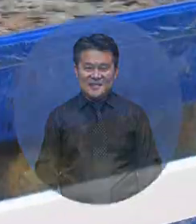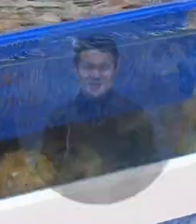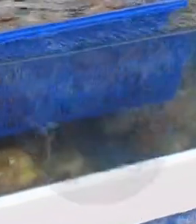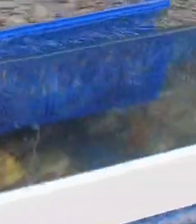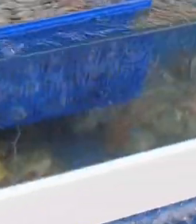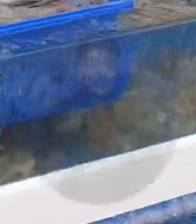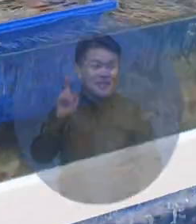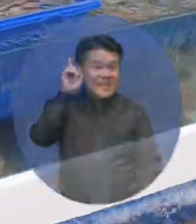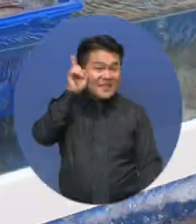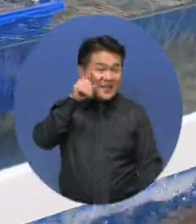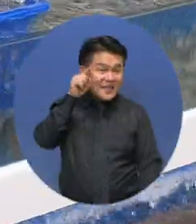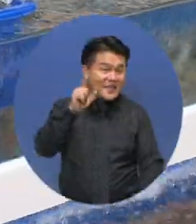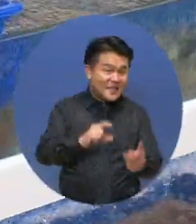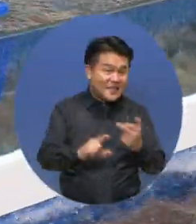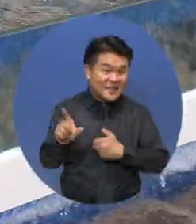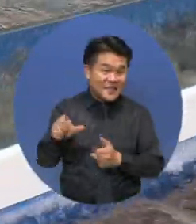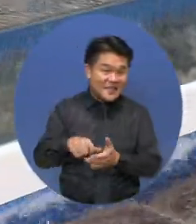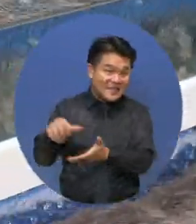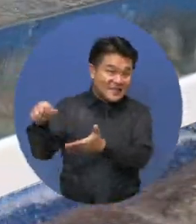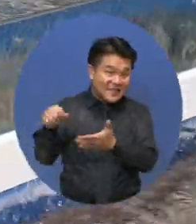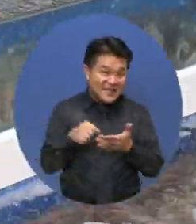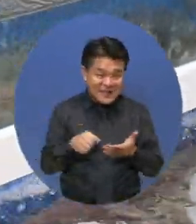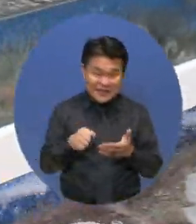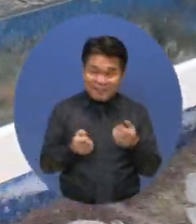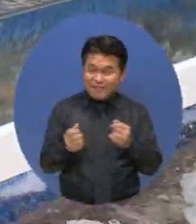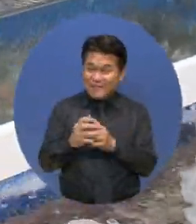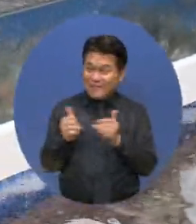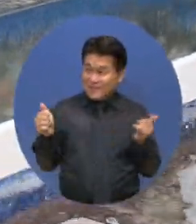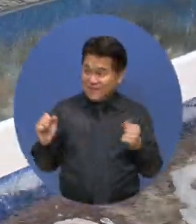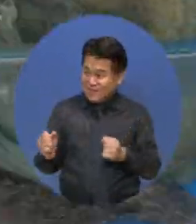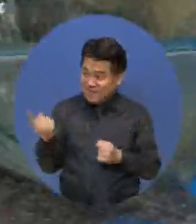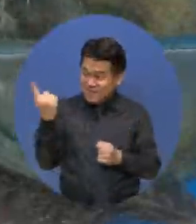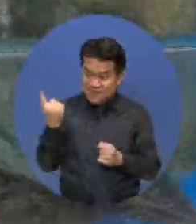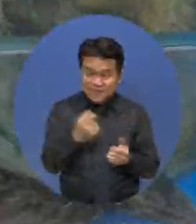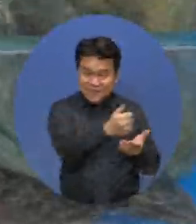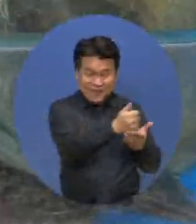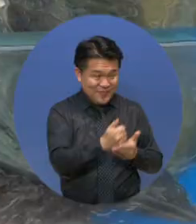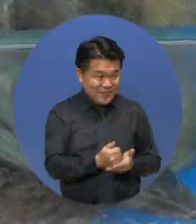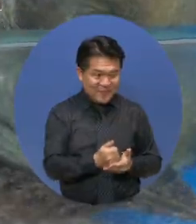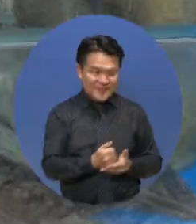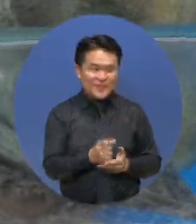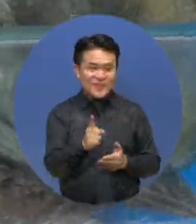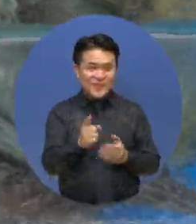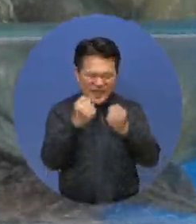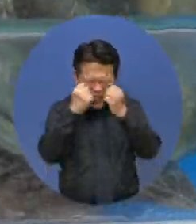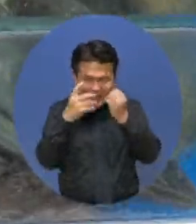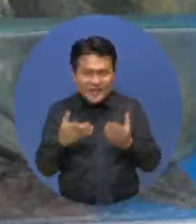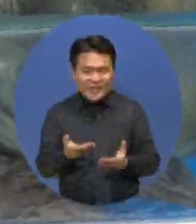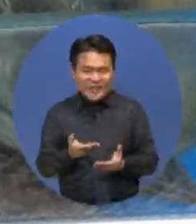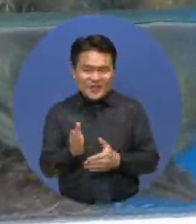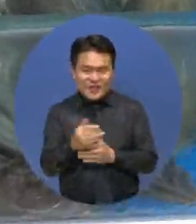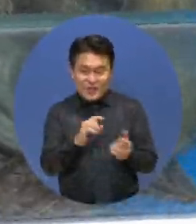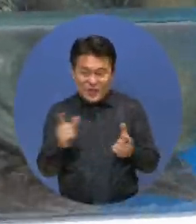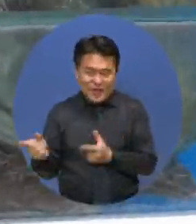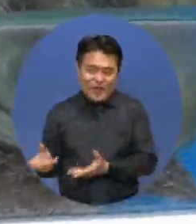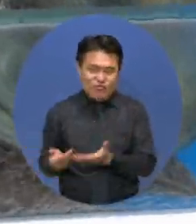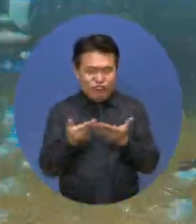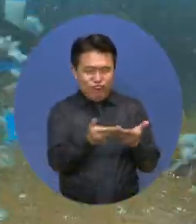매일 아침 배달을 해주시는 기사님 덕에 손님들에게 더욱 싱싱한 해산물을 대접할 수 있다고 하네요.